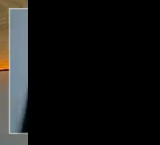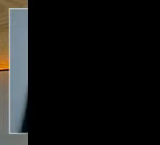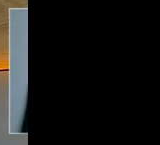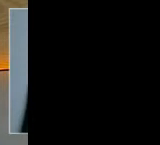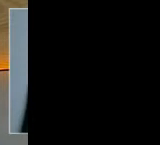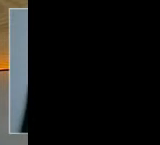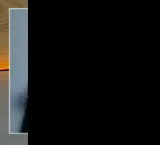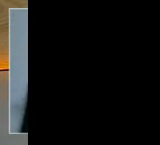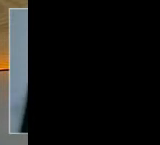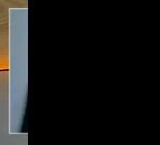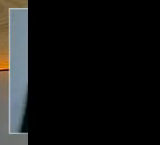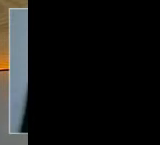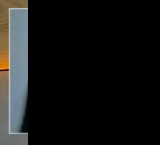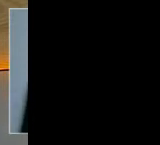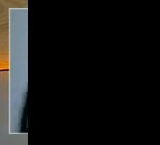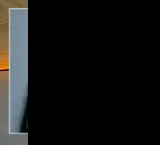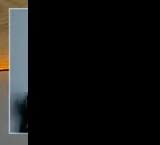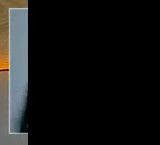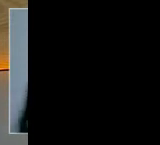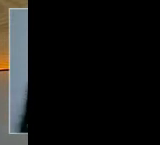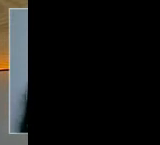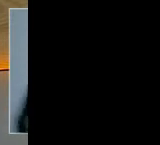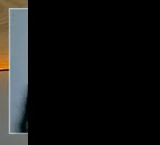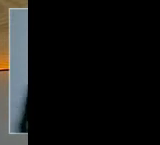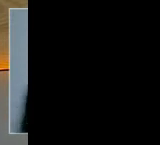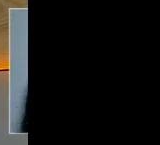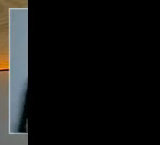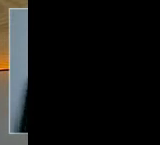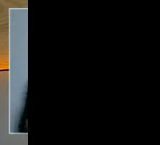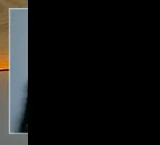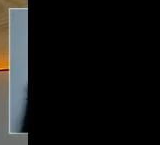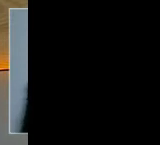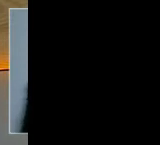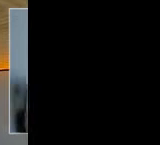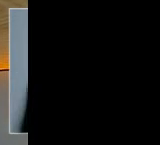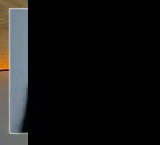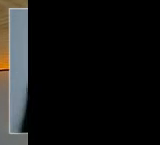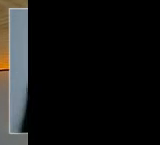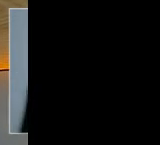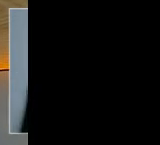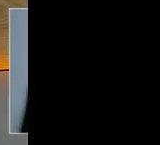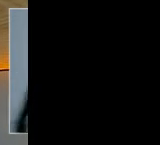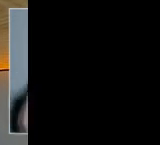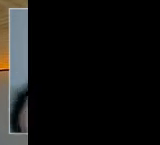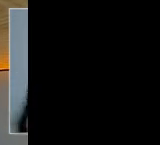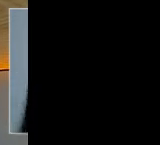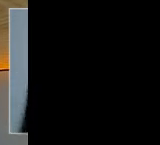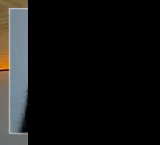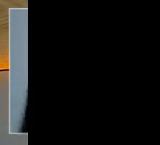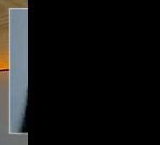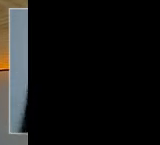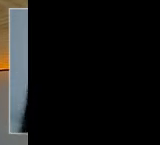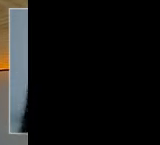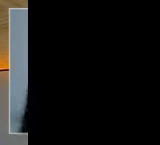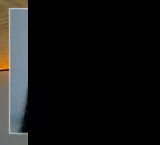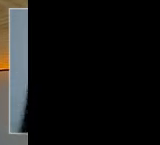טענות נגד נעמי שמר, שהיא גנבה את הלחן, שהלחן הוא לא מקורי, שהיא השתמשה בשיר עם מחבל הבאסקים, ולא המציאה